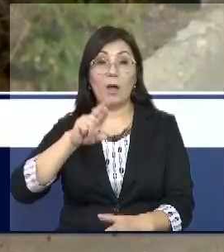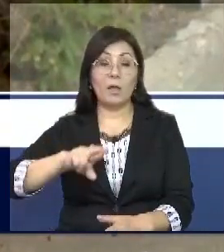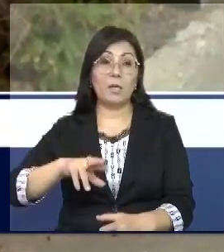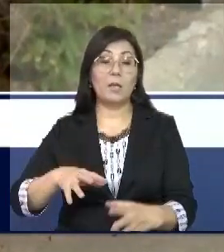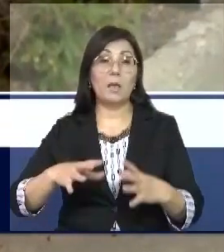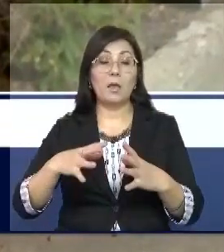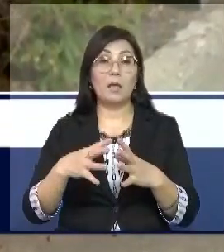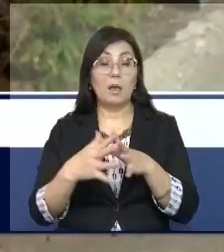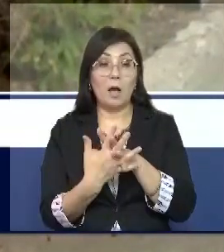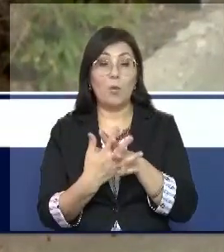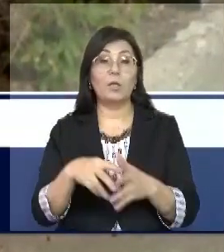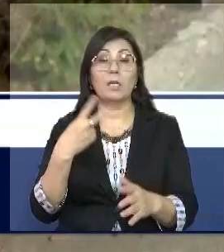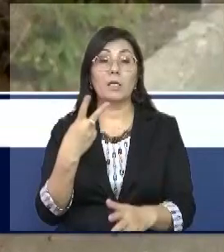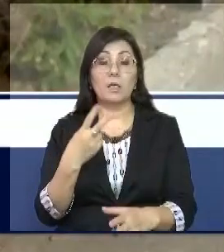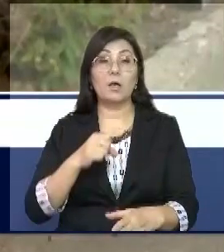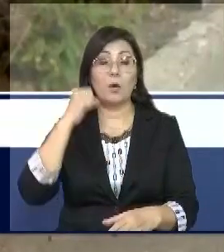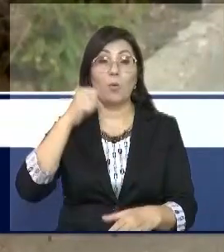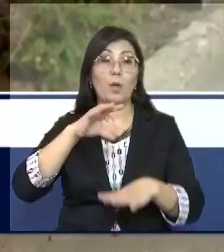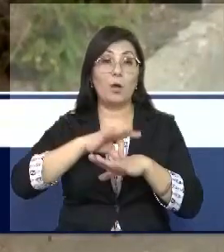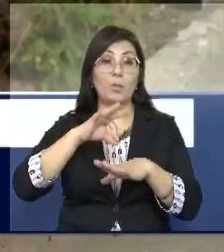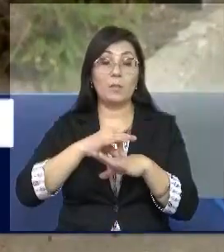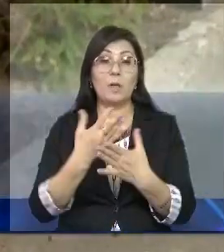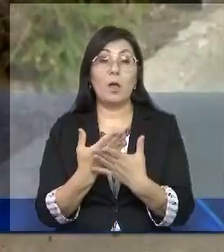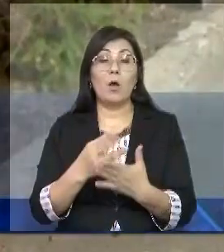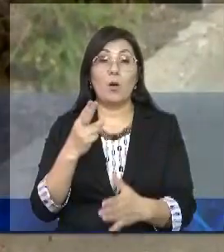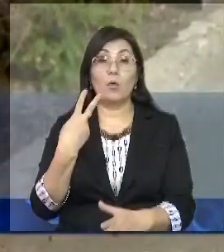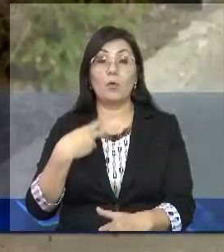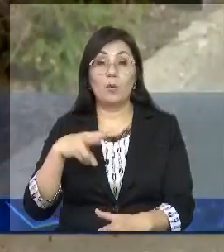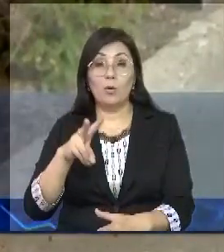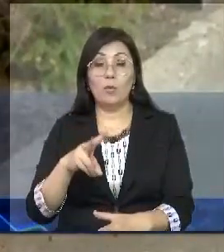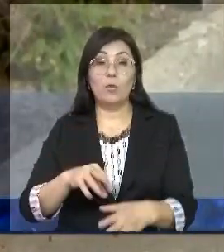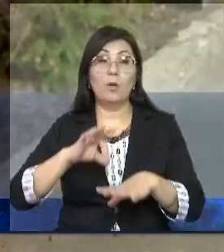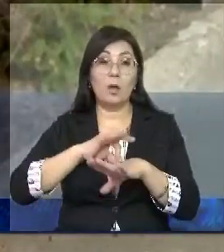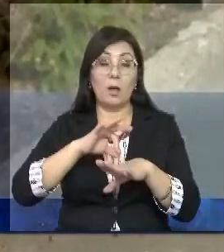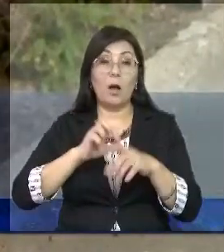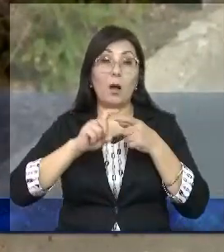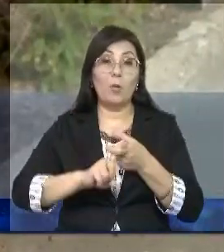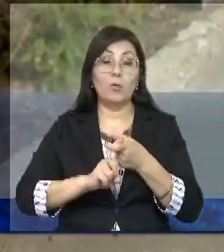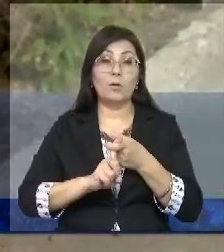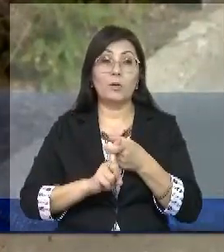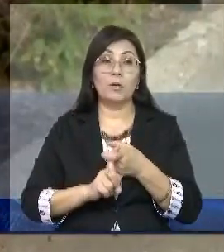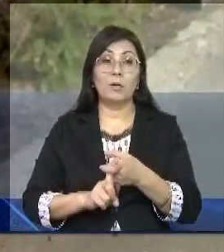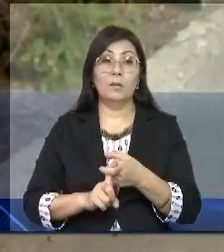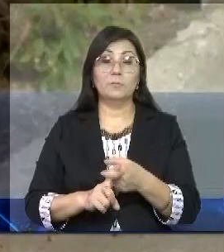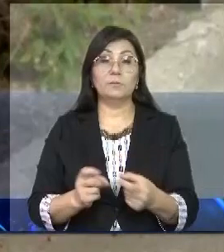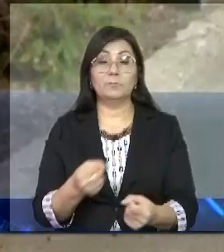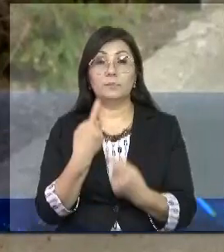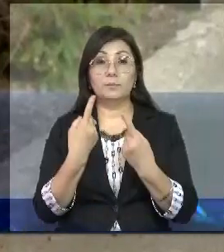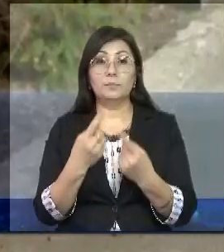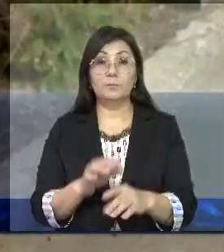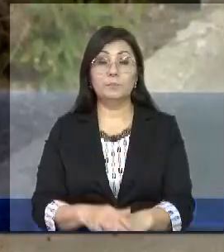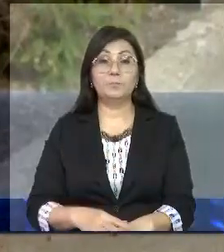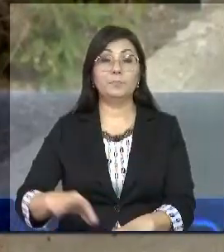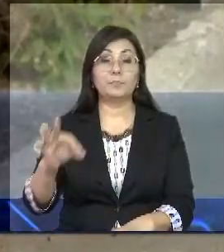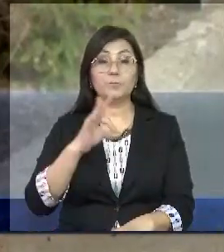екі қой ауырды деген. Ол ветеринарлық мамандар барғаннан кейін оларды күл ауруына алдын ала диагноз қойып, сол кезде пат материал алып,